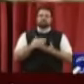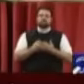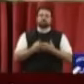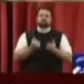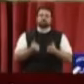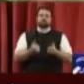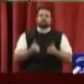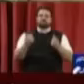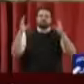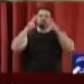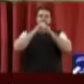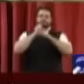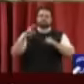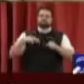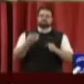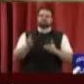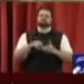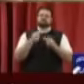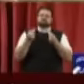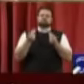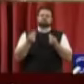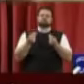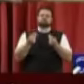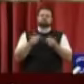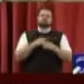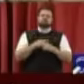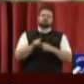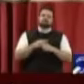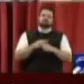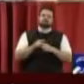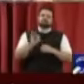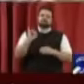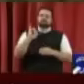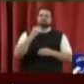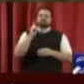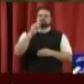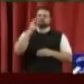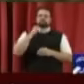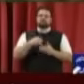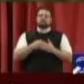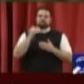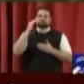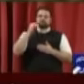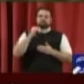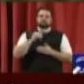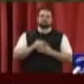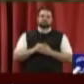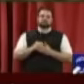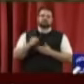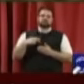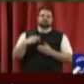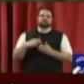doar noaptea e cel mai bun sfetnic? Și nu știu. ziua. Pentru că ziua e foarte multă poluare